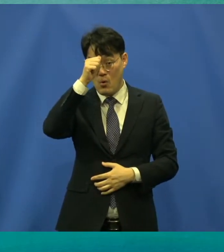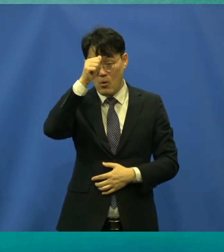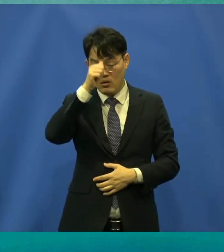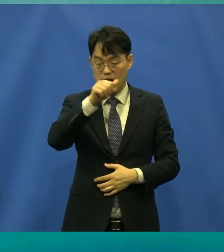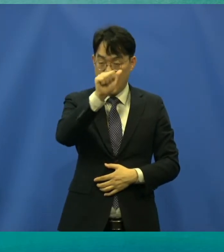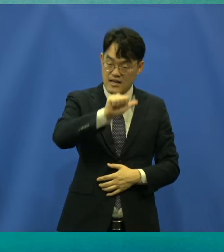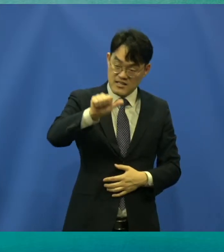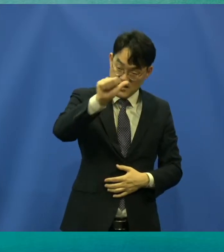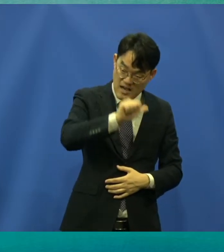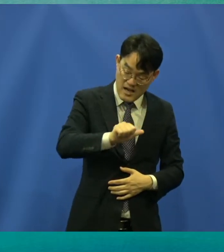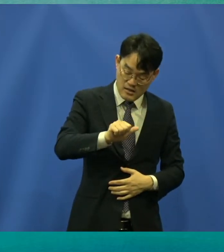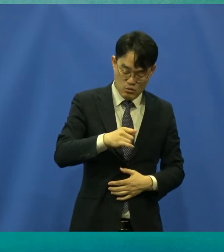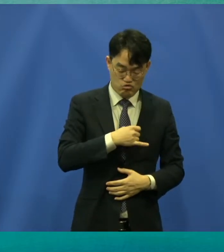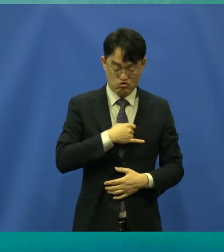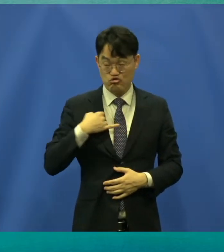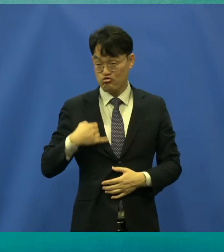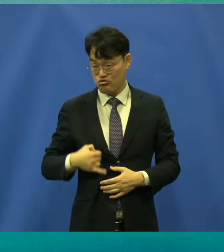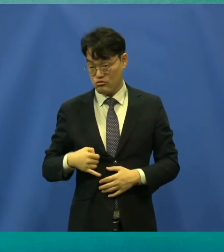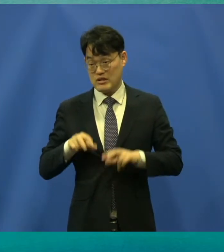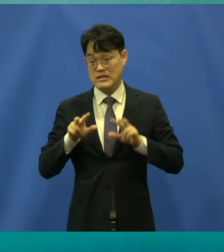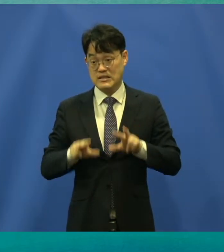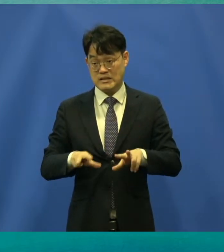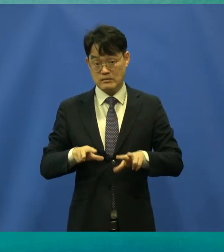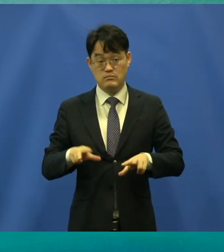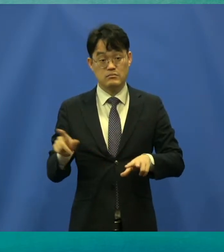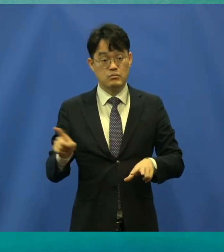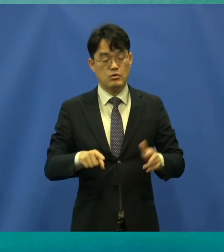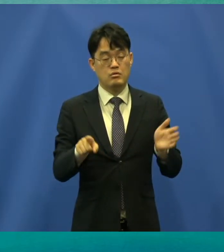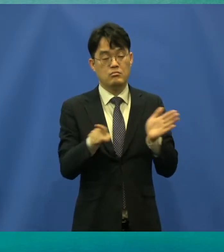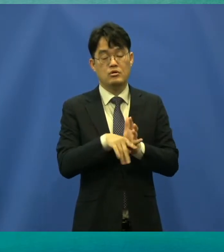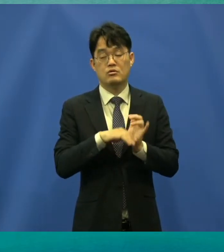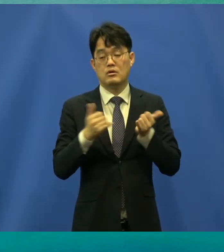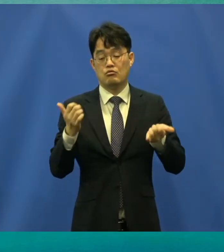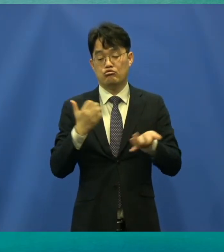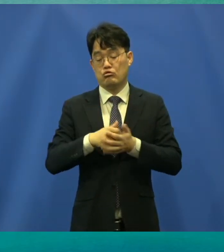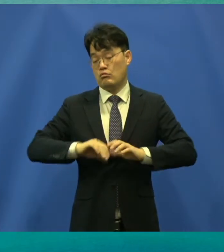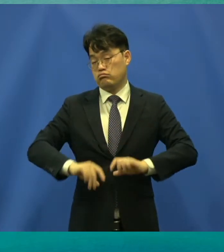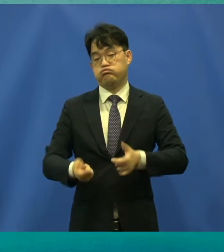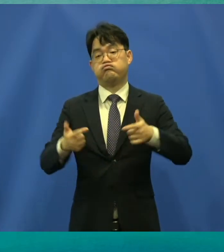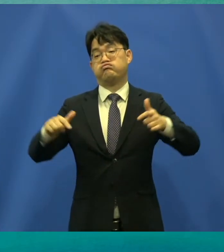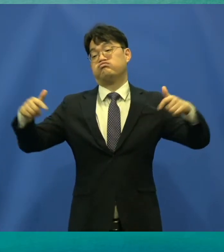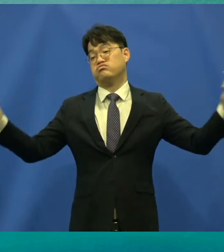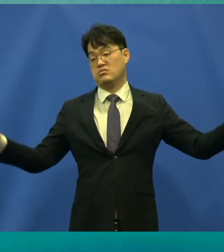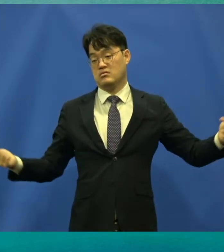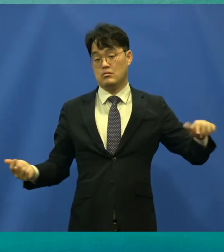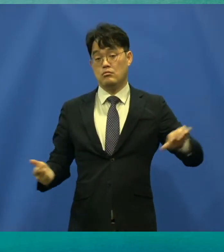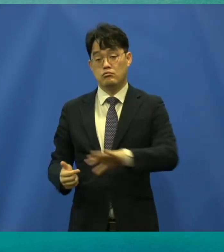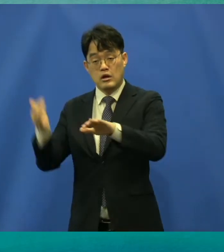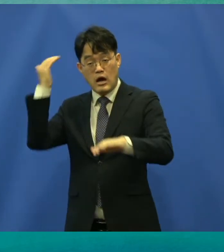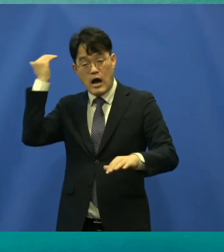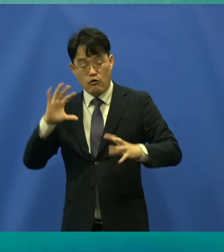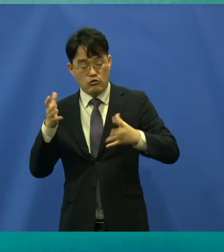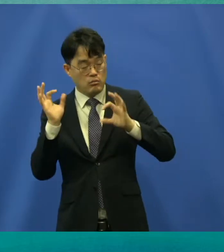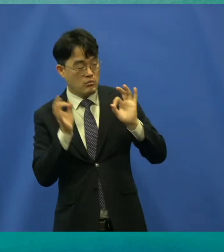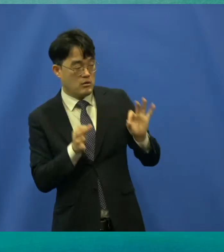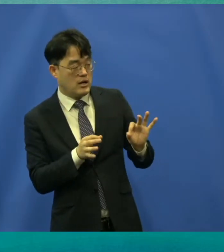중국에 어마어마한 부흥이 일어나. 여러분 지금 온 세상에 거대한 영적 바람이 불고 있어요.